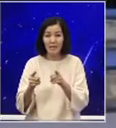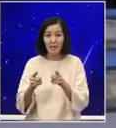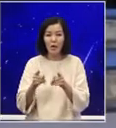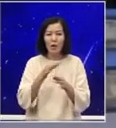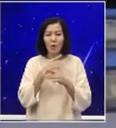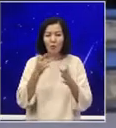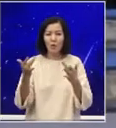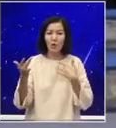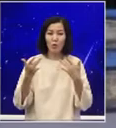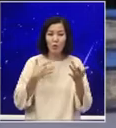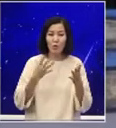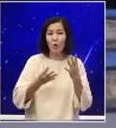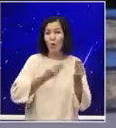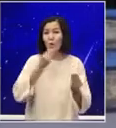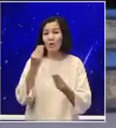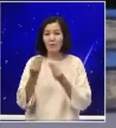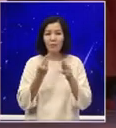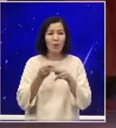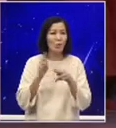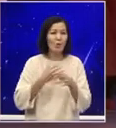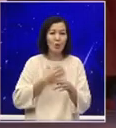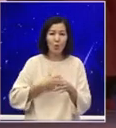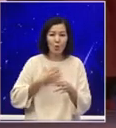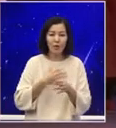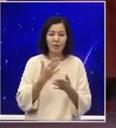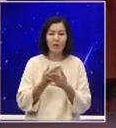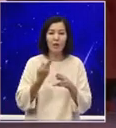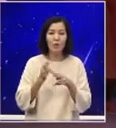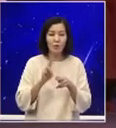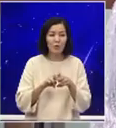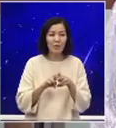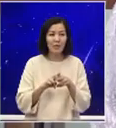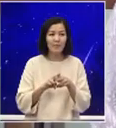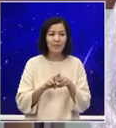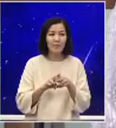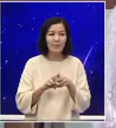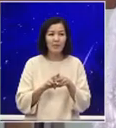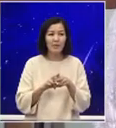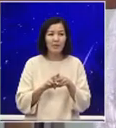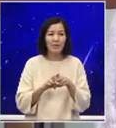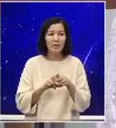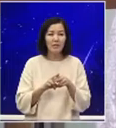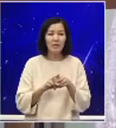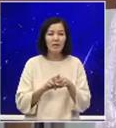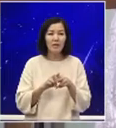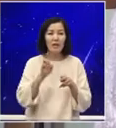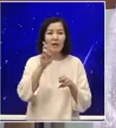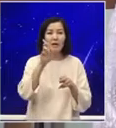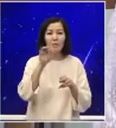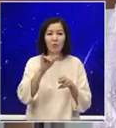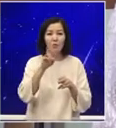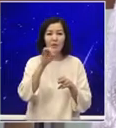сомдасам да дәл бұлай қобалжымадым дейді актер. Себебі? Енді бұл кісінің бейнесін сомдау деген